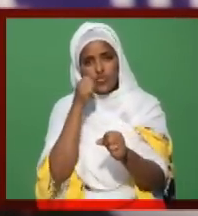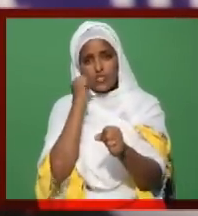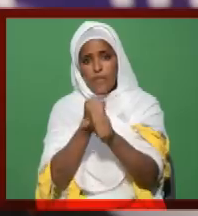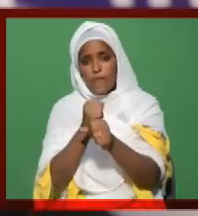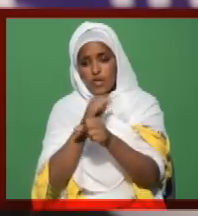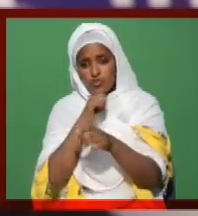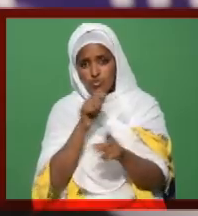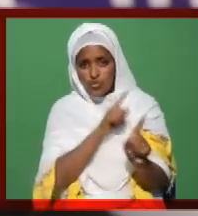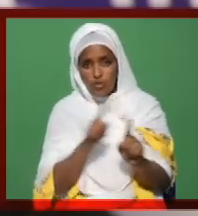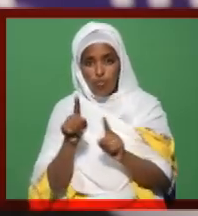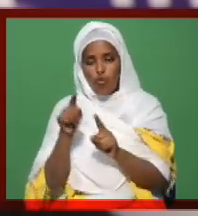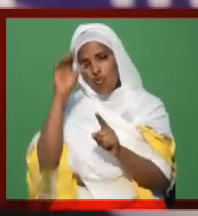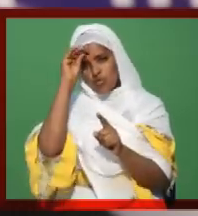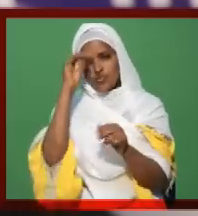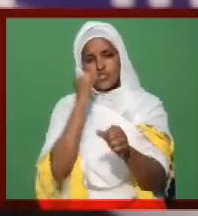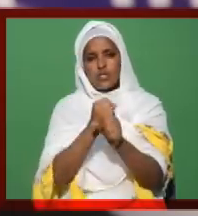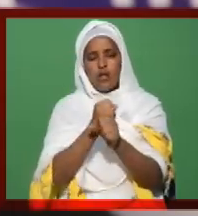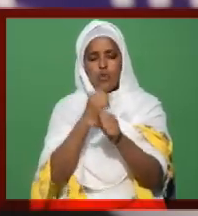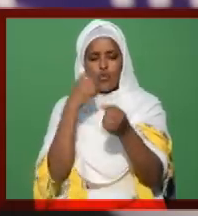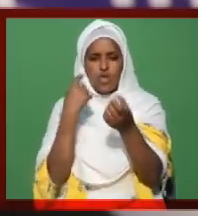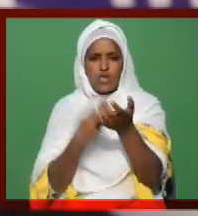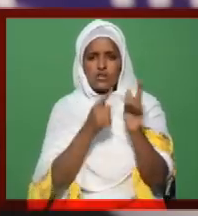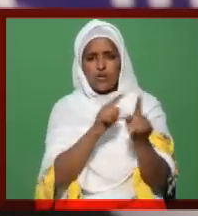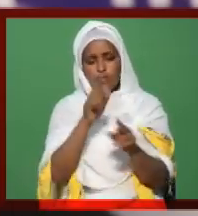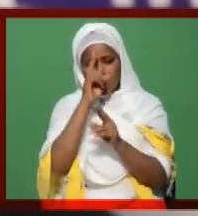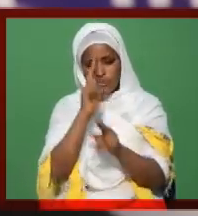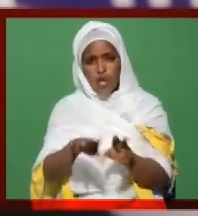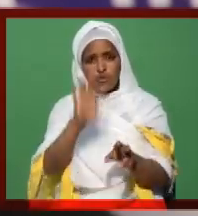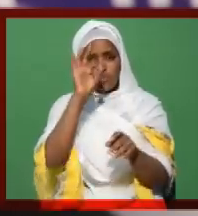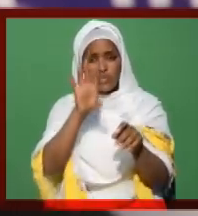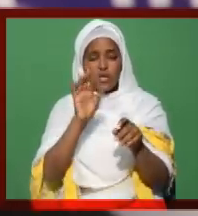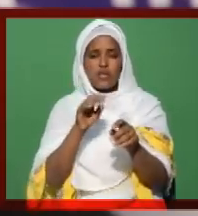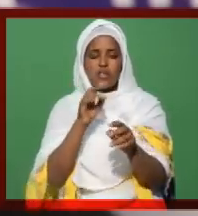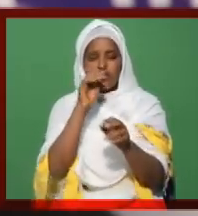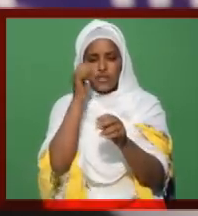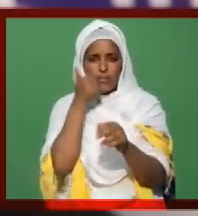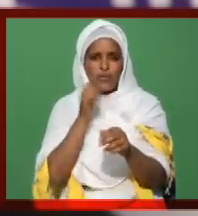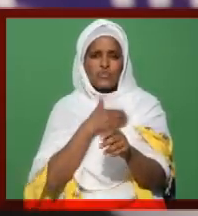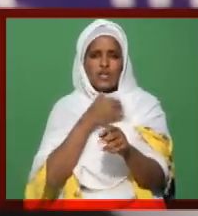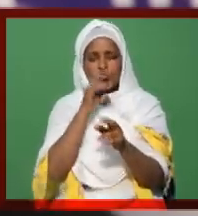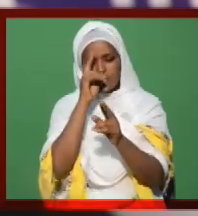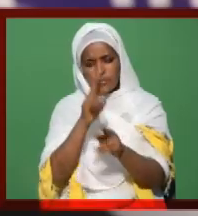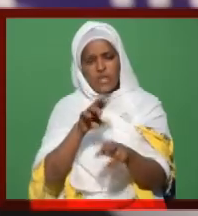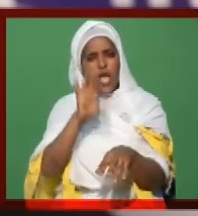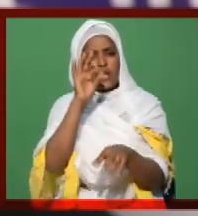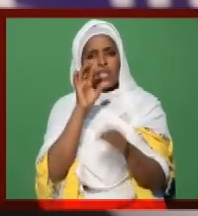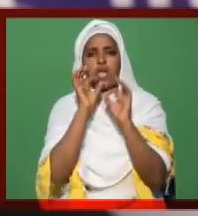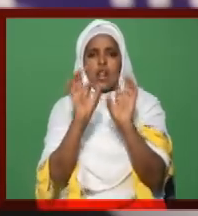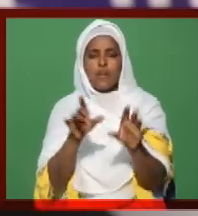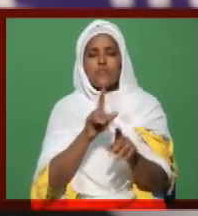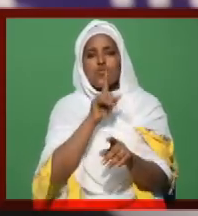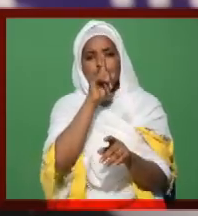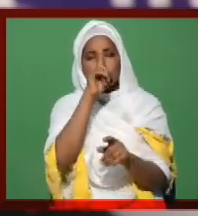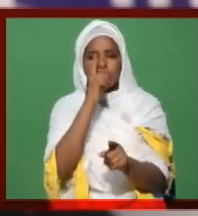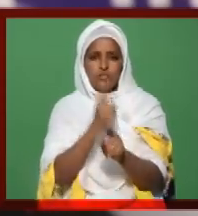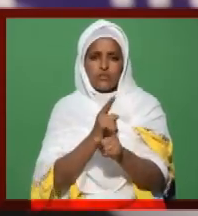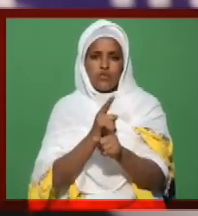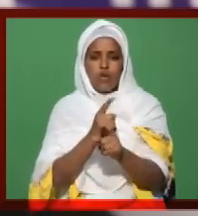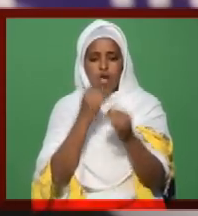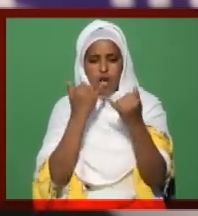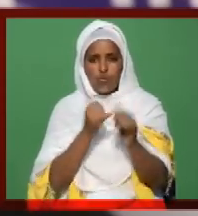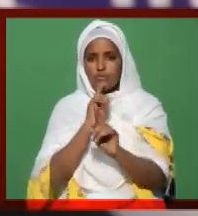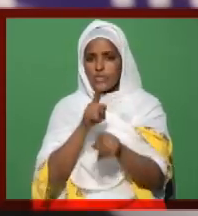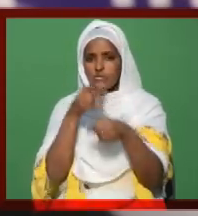وندو تسرالو إهينو بزي كبروا بيجين كم ما بيتاتشني كبر يعلم أوناتنو أهون من